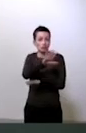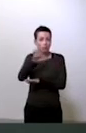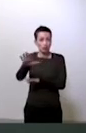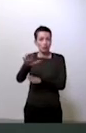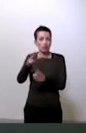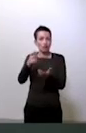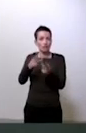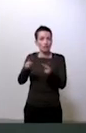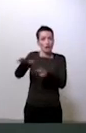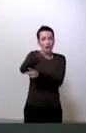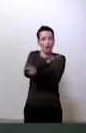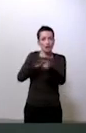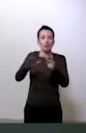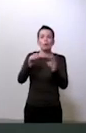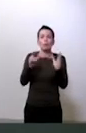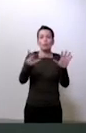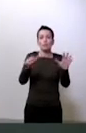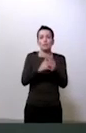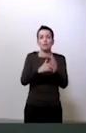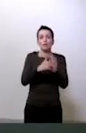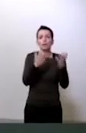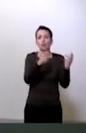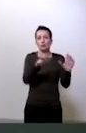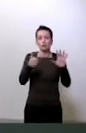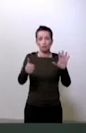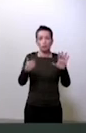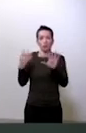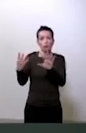8 969 sur la ville de Bordeaux.